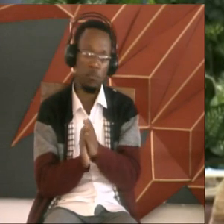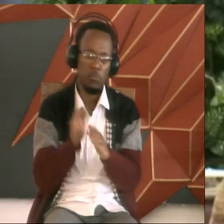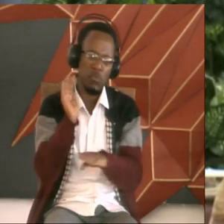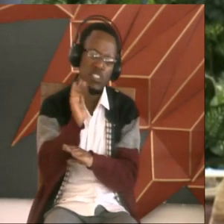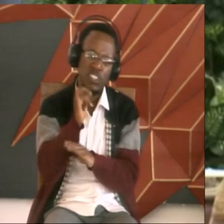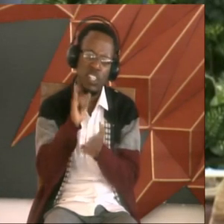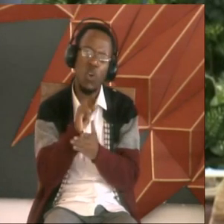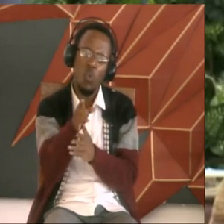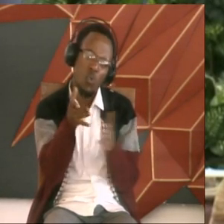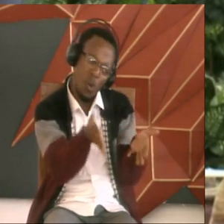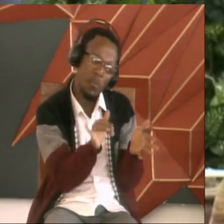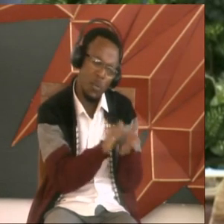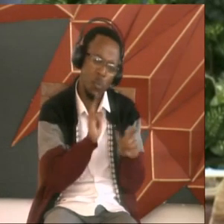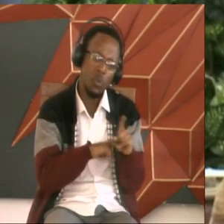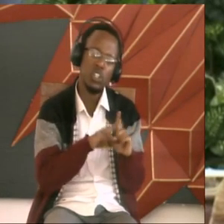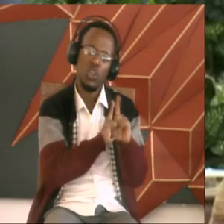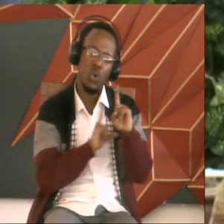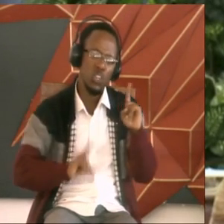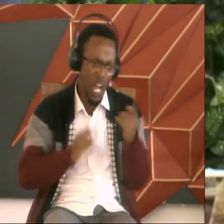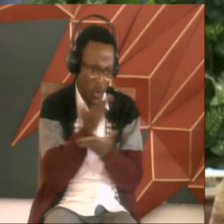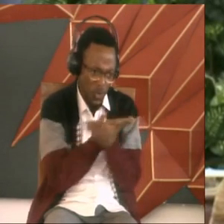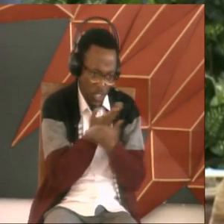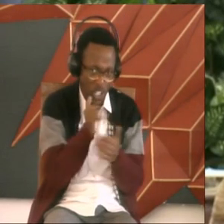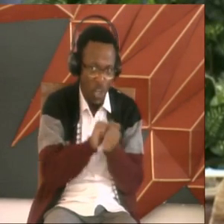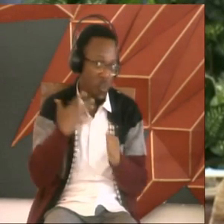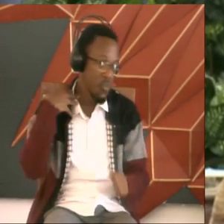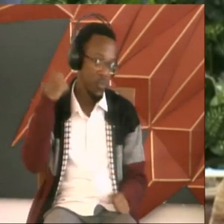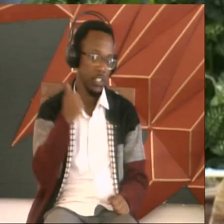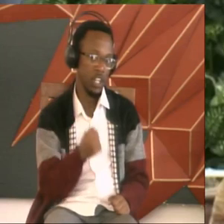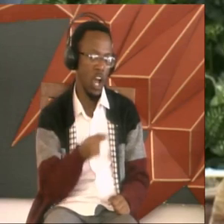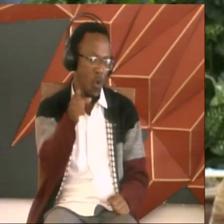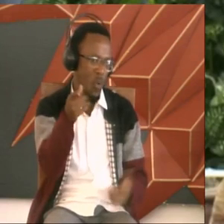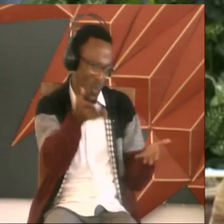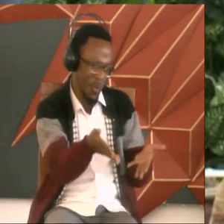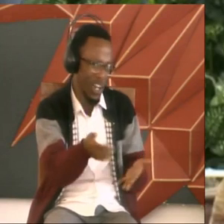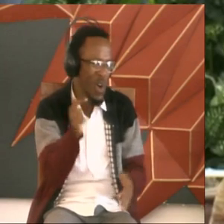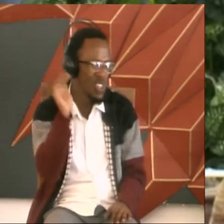bakabaza ngo ese wari uhari ubwo umwami yavugishaga Baranamu, ngo ese